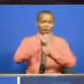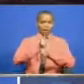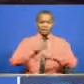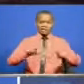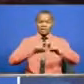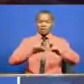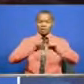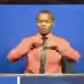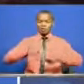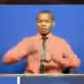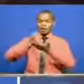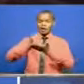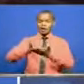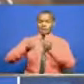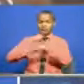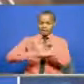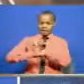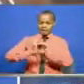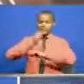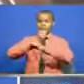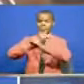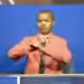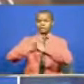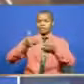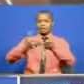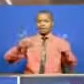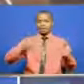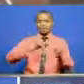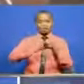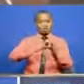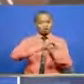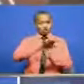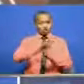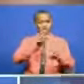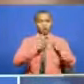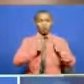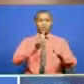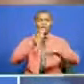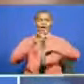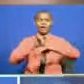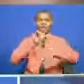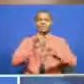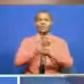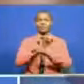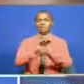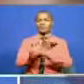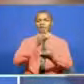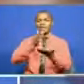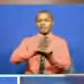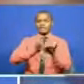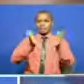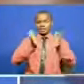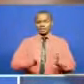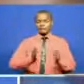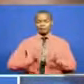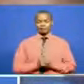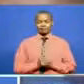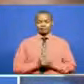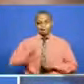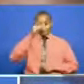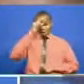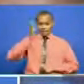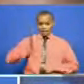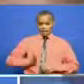kukabiliana na janga la virusi vya corona ambalo limeathiri vibaya kila sekta. Gavana huyo wa Kakamega alidai